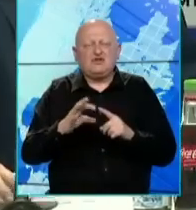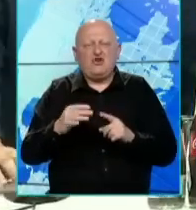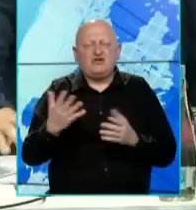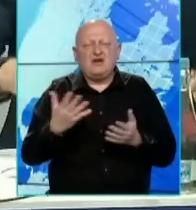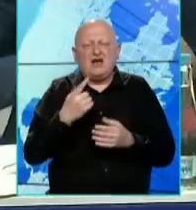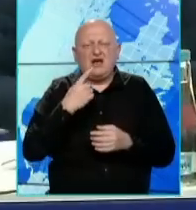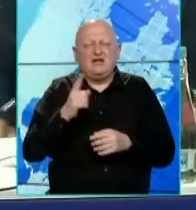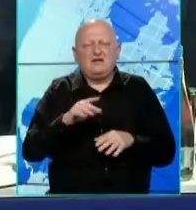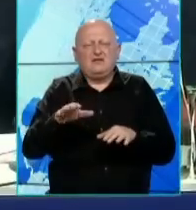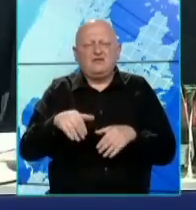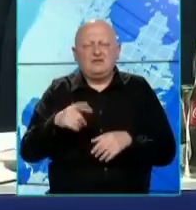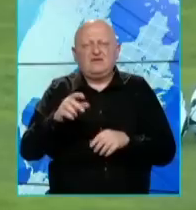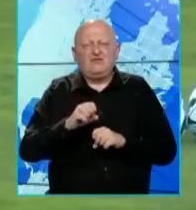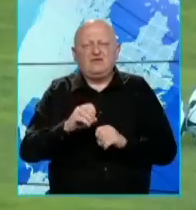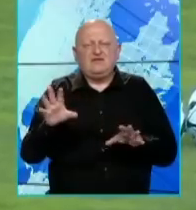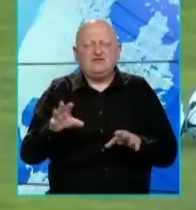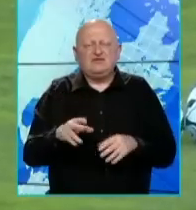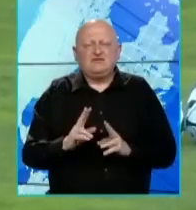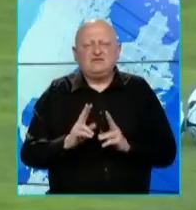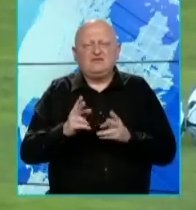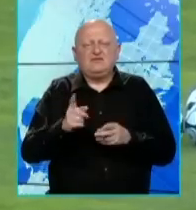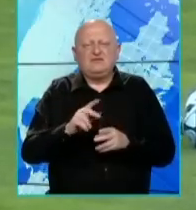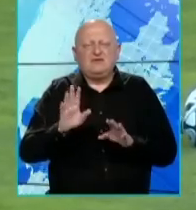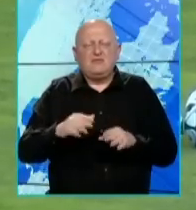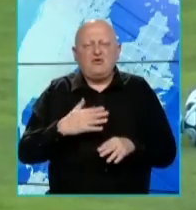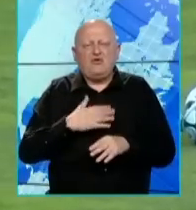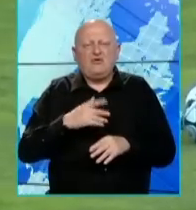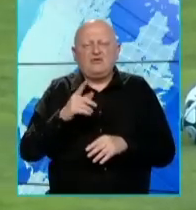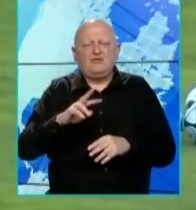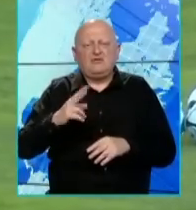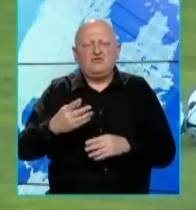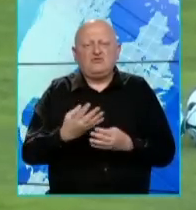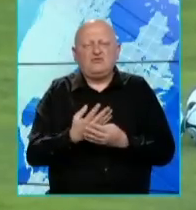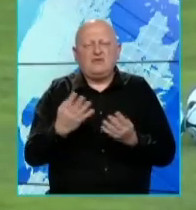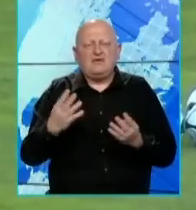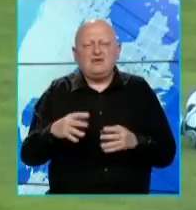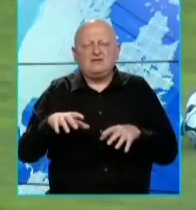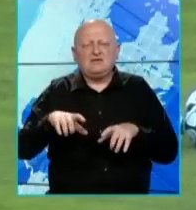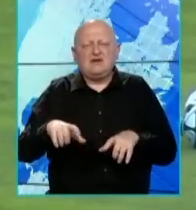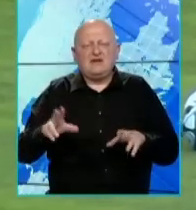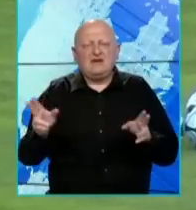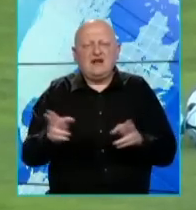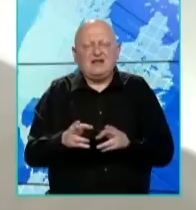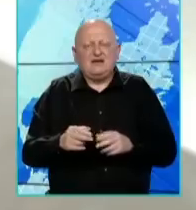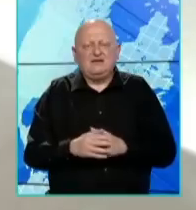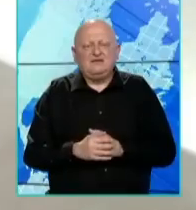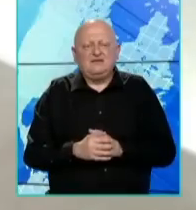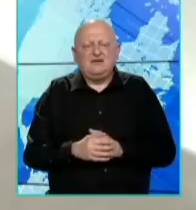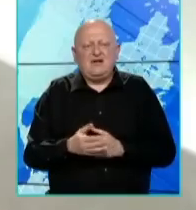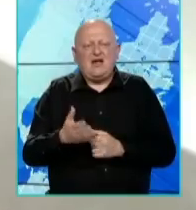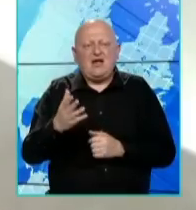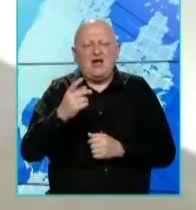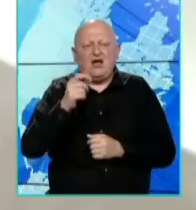zbog, kako je rečeno, neusvajanja njegovog izvješća. Mostarac nije imao namjeru, ali i njegovi drugi mandat na klupi Zmajeva bio kratkog daha. Kažu